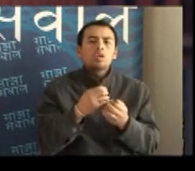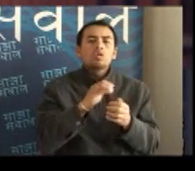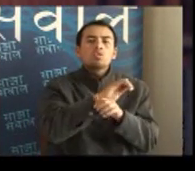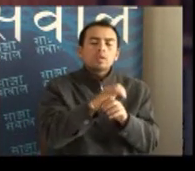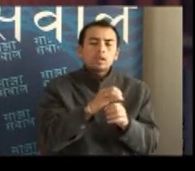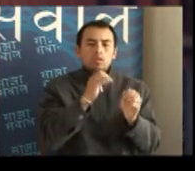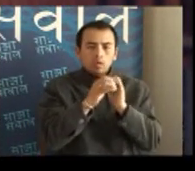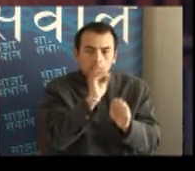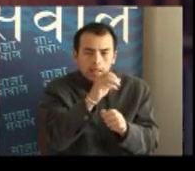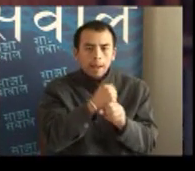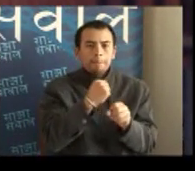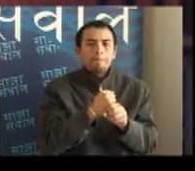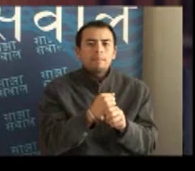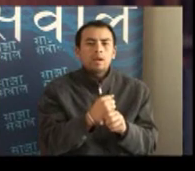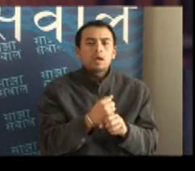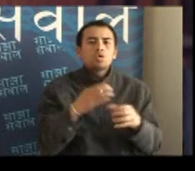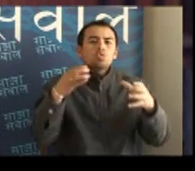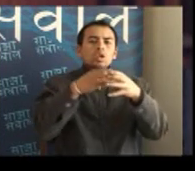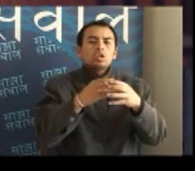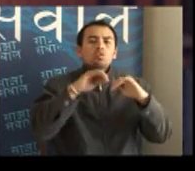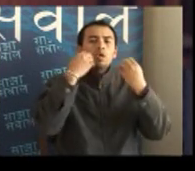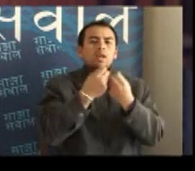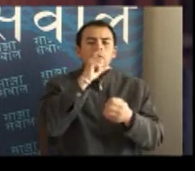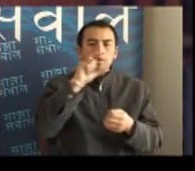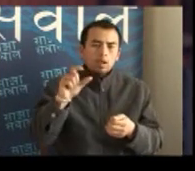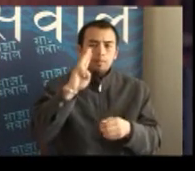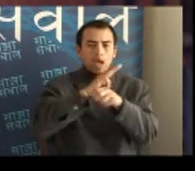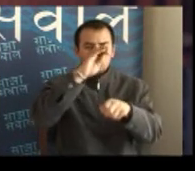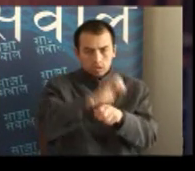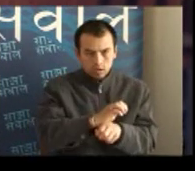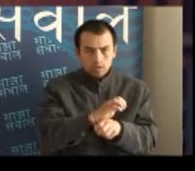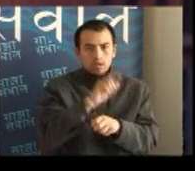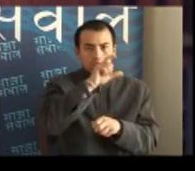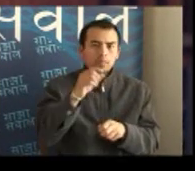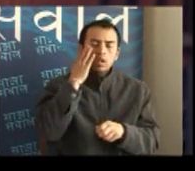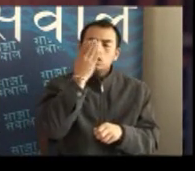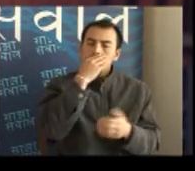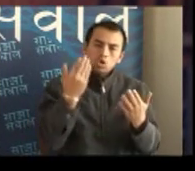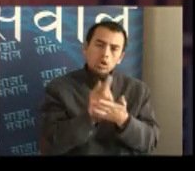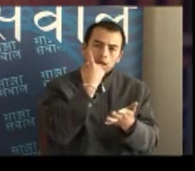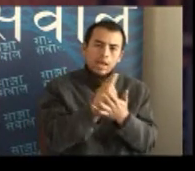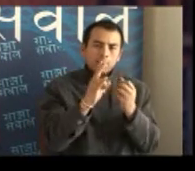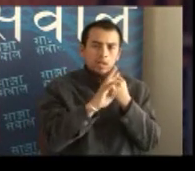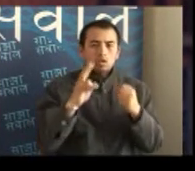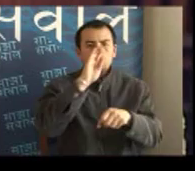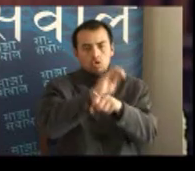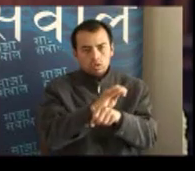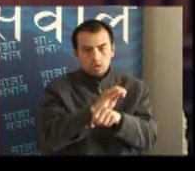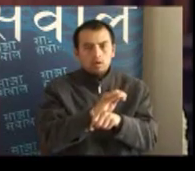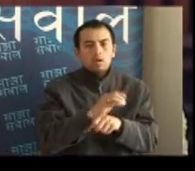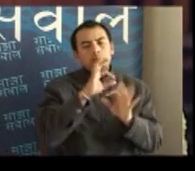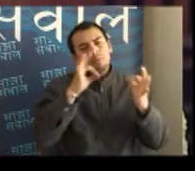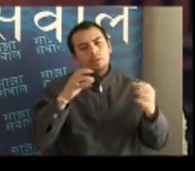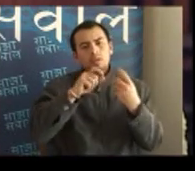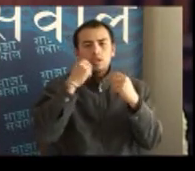म युनिटी सोसाइटी नेपाल भन्ने संस्था छ त्यसको महासचिव र नेपाल नेत्रहीन सङ्घ काठमाडौँ ब्रान्चको सचिव लगायत अन्य विभिन्न